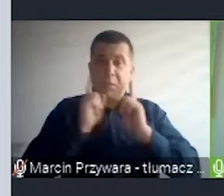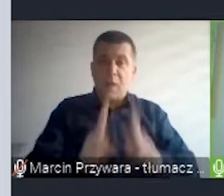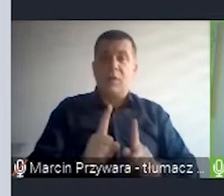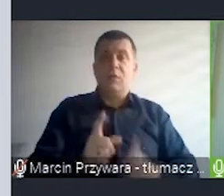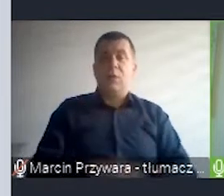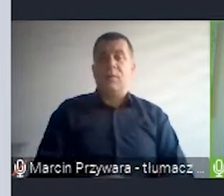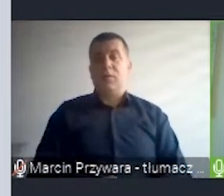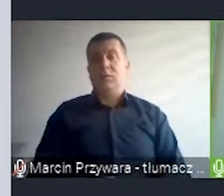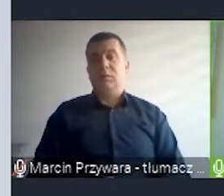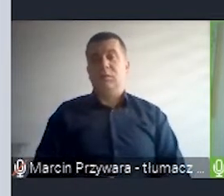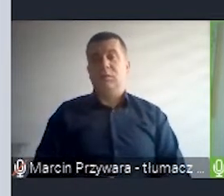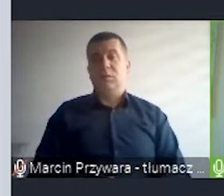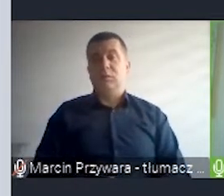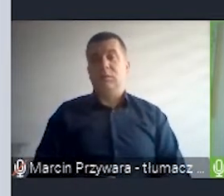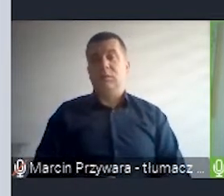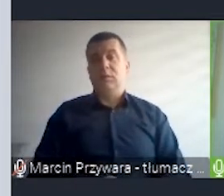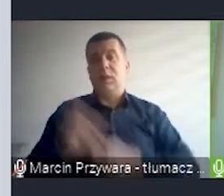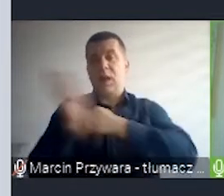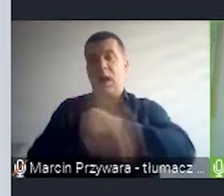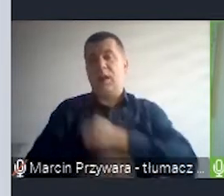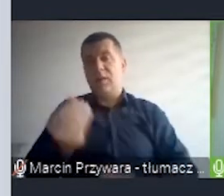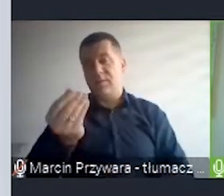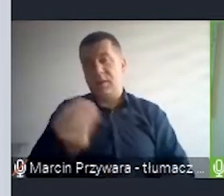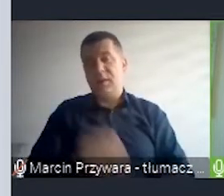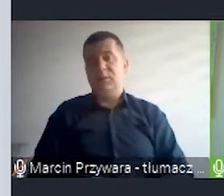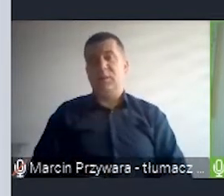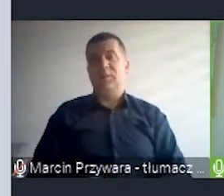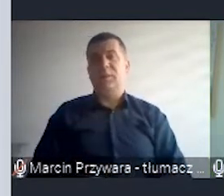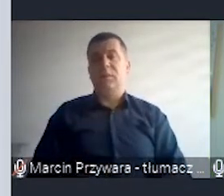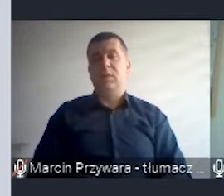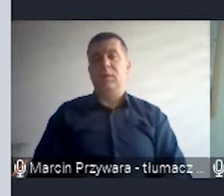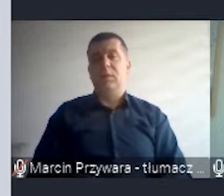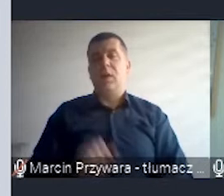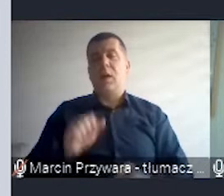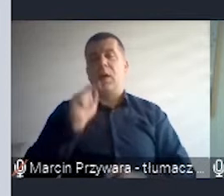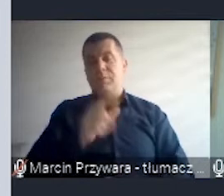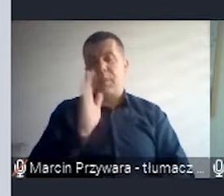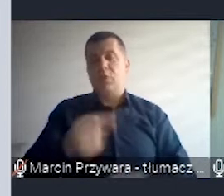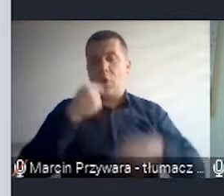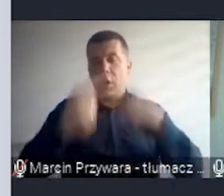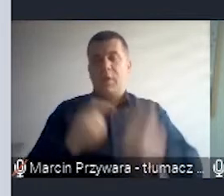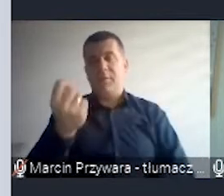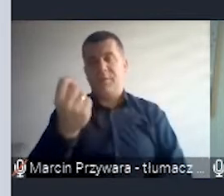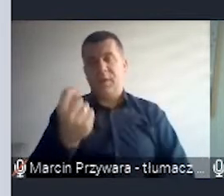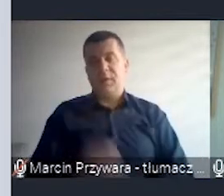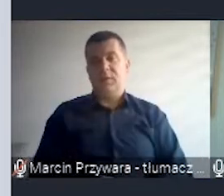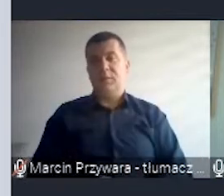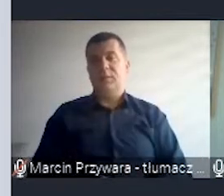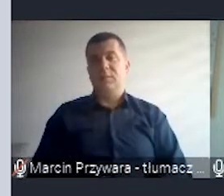nieprawidłowości, jakieś kary finansowe z tym związane, ale o tym będę opowiadał Państwu za chwilę. Czyli póki